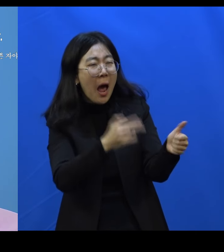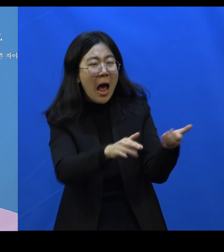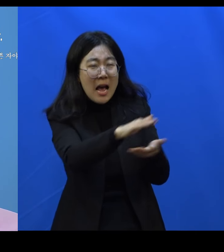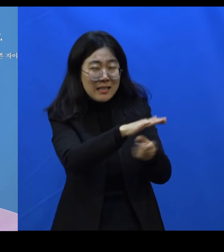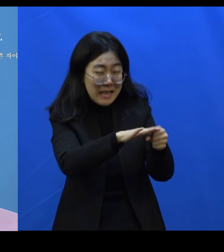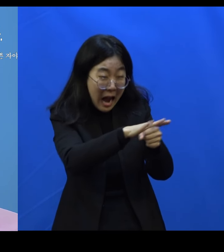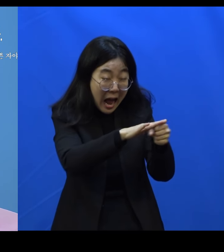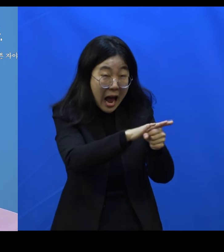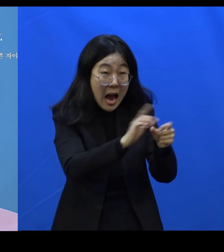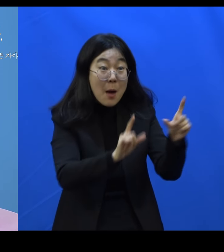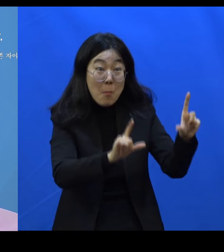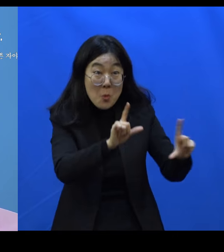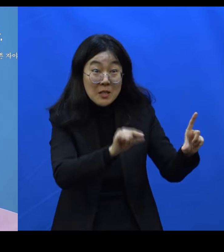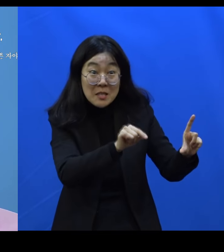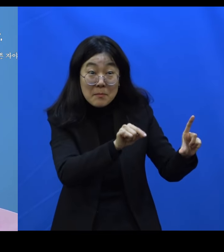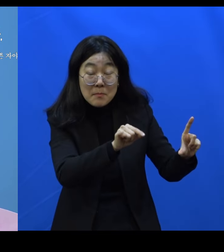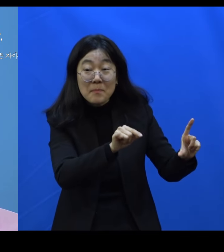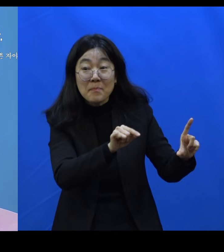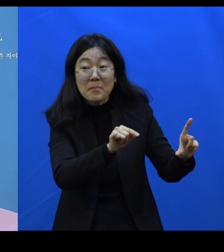사랑,